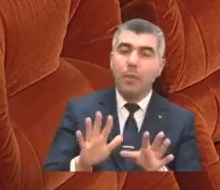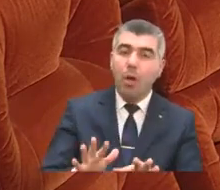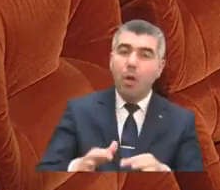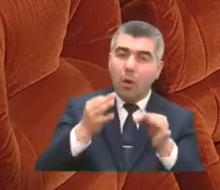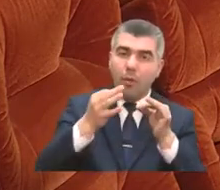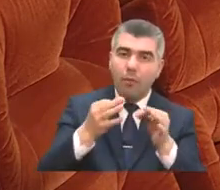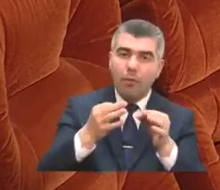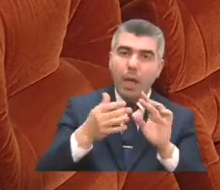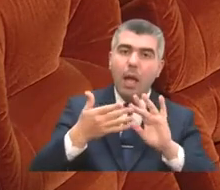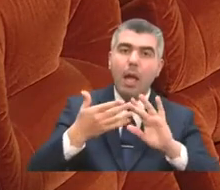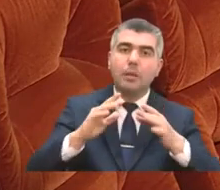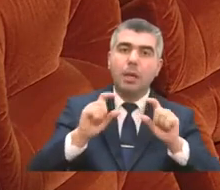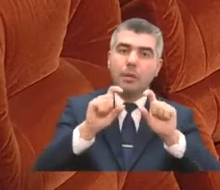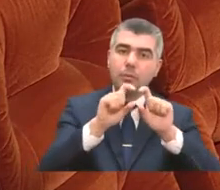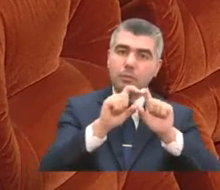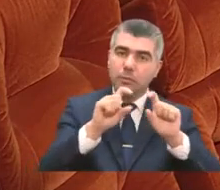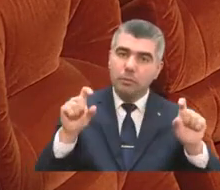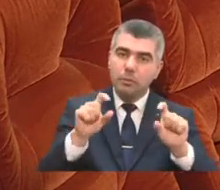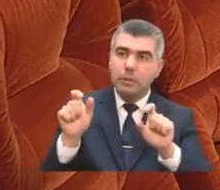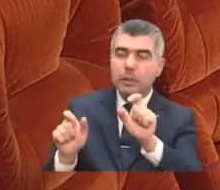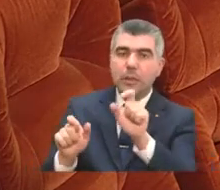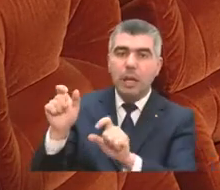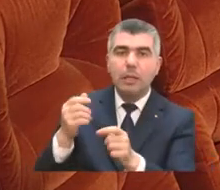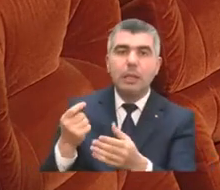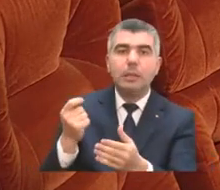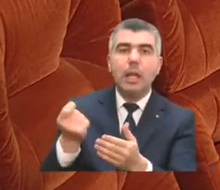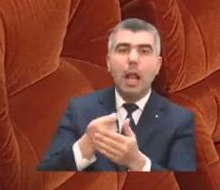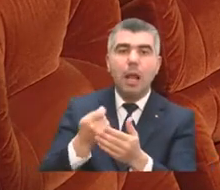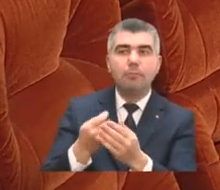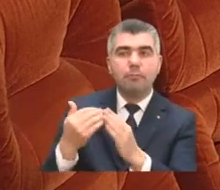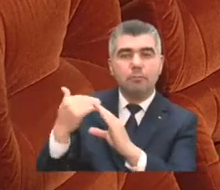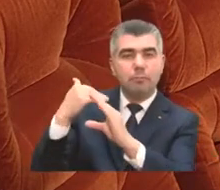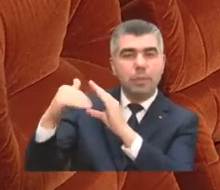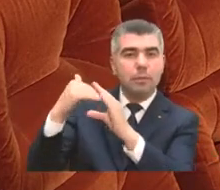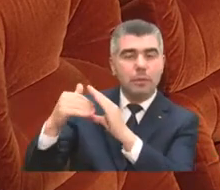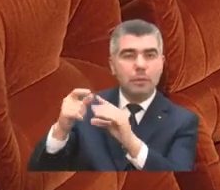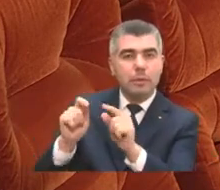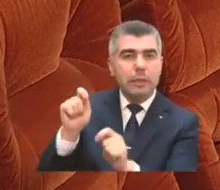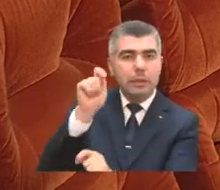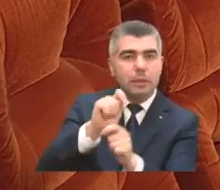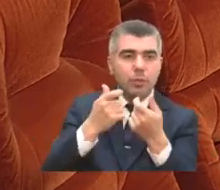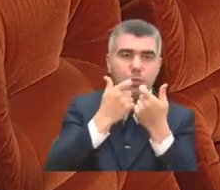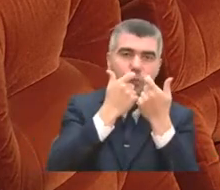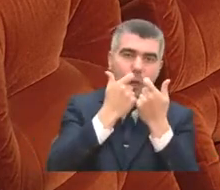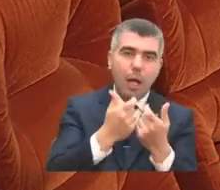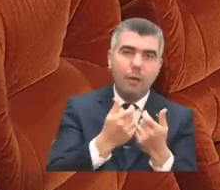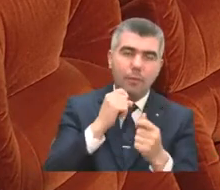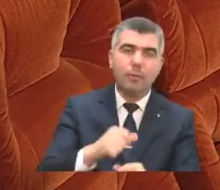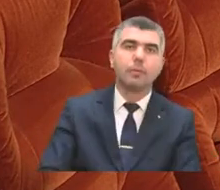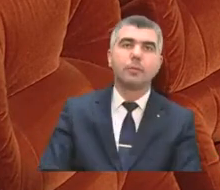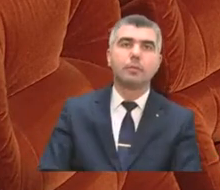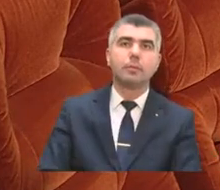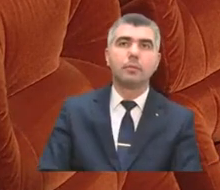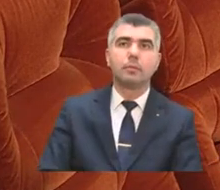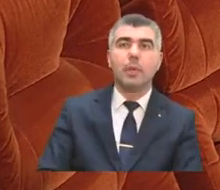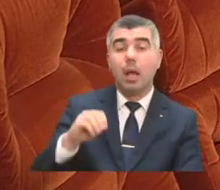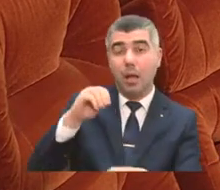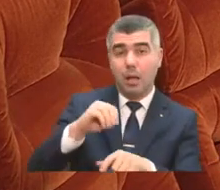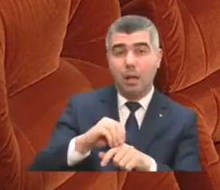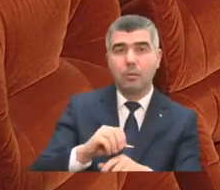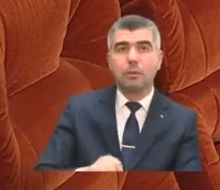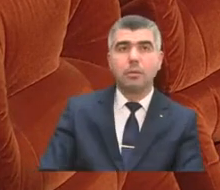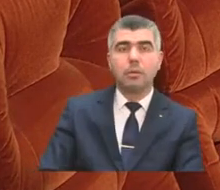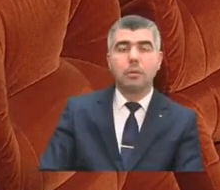منصه رقميه باش تمكن المهنيين من تقديم الطلبات وباش يقدروا يتبعوا المعالجه ديال هذه الطلبات ديالهم. بغيت نشير ايضا